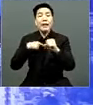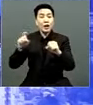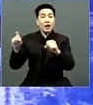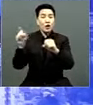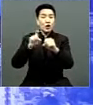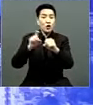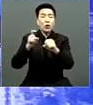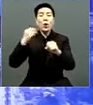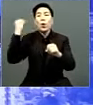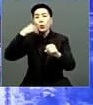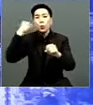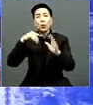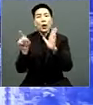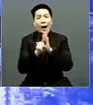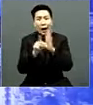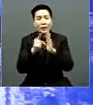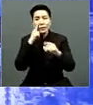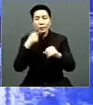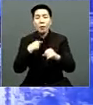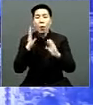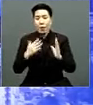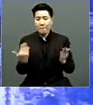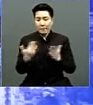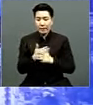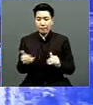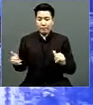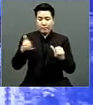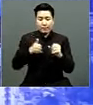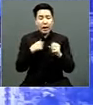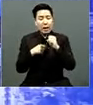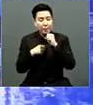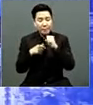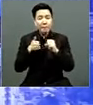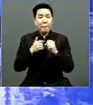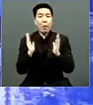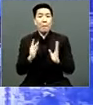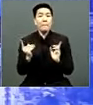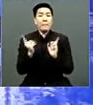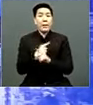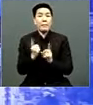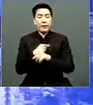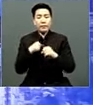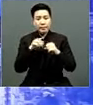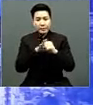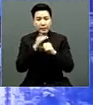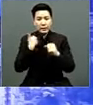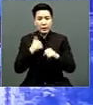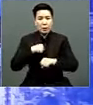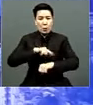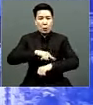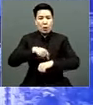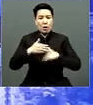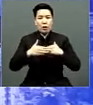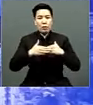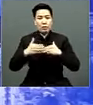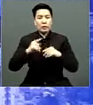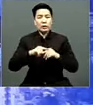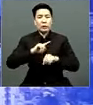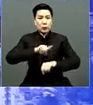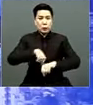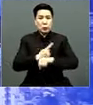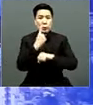ในทุกๆครั้งที่มีการเปลี่ยนผู้หูที่มาถามคำถามนะคะแต่เนื่องจากขณะนี้เรากินเวลาการแถลงข่าวมาประมาณ1